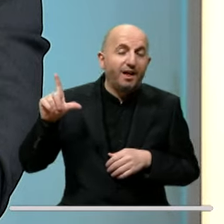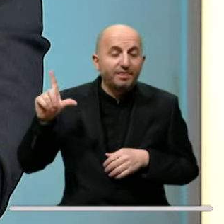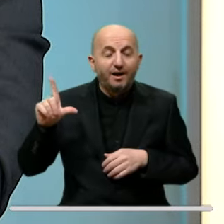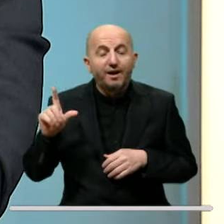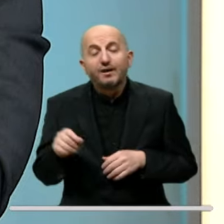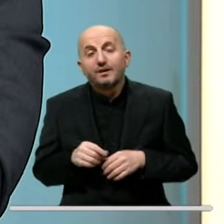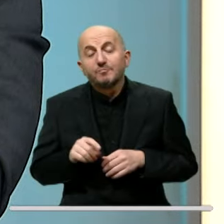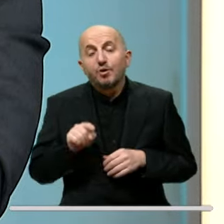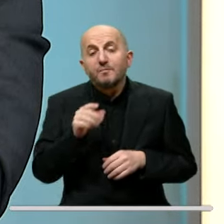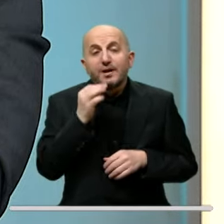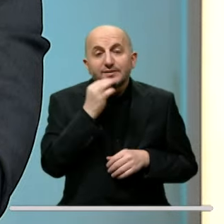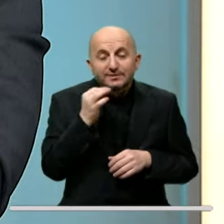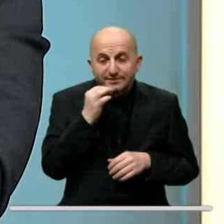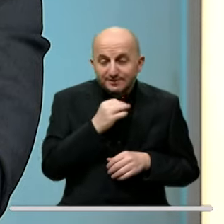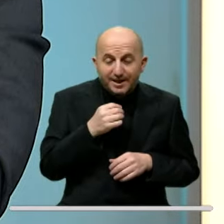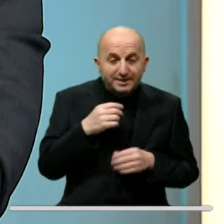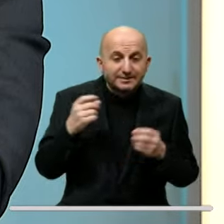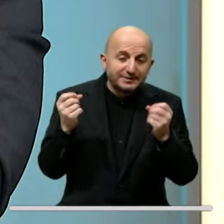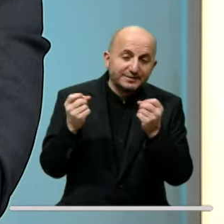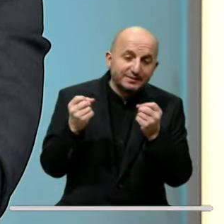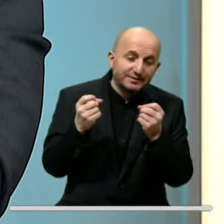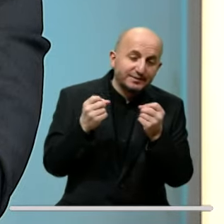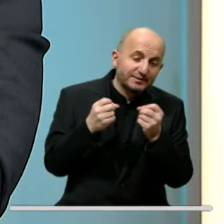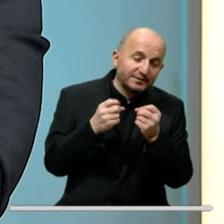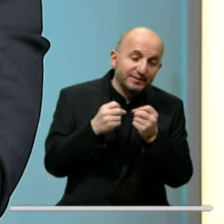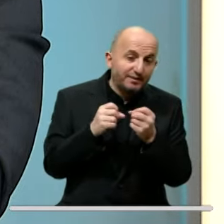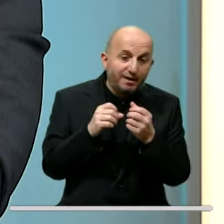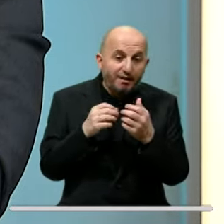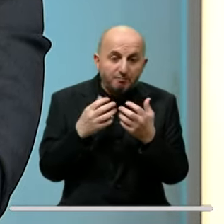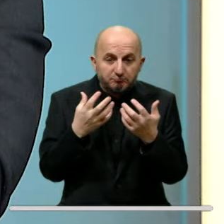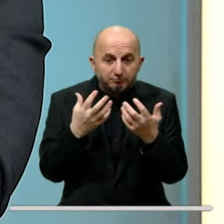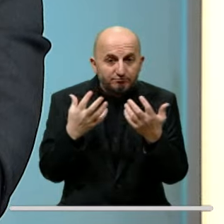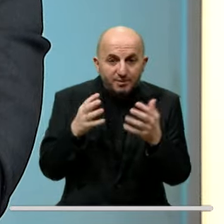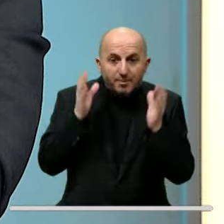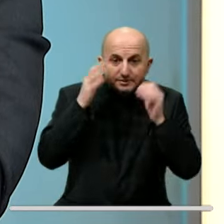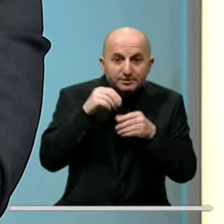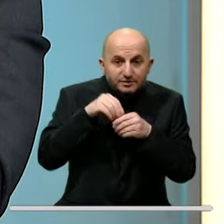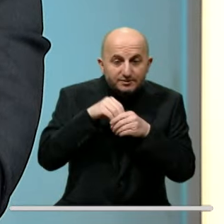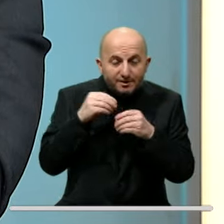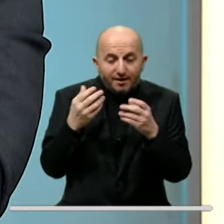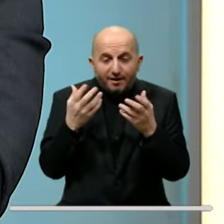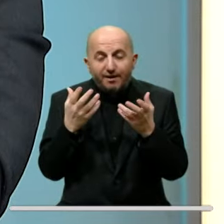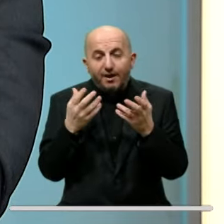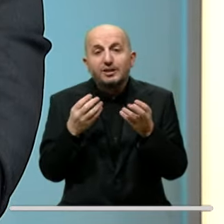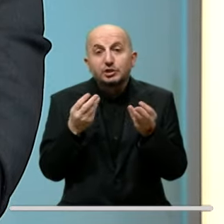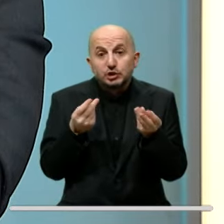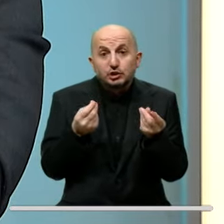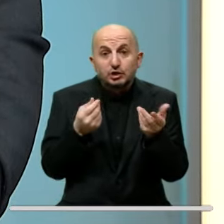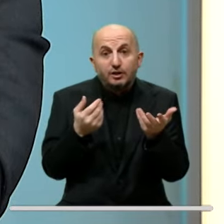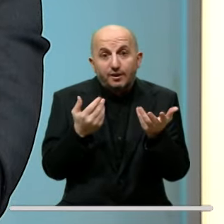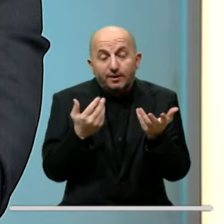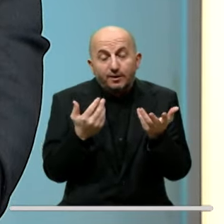buna benzer ezkar, ne olacak bunda, hani namazda yapıyoruz, bunlar da zikir denilse